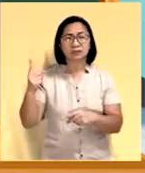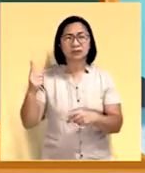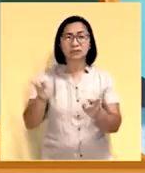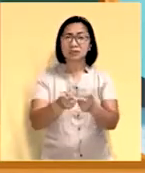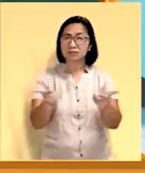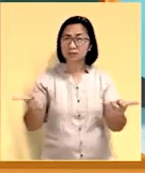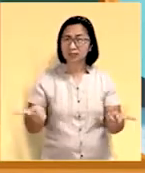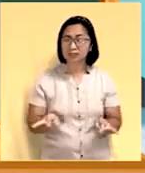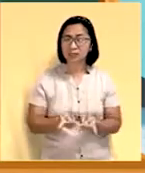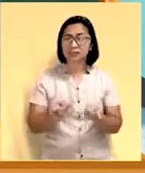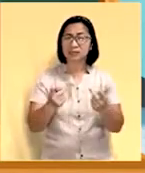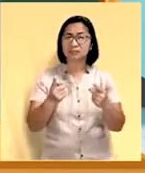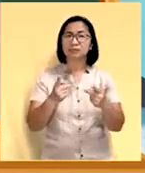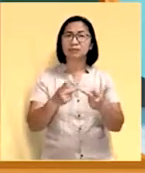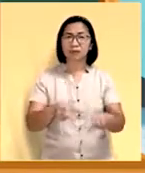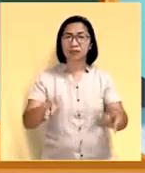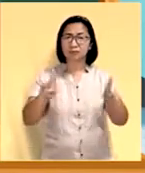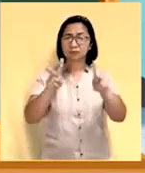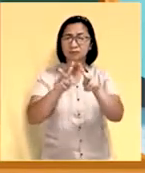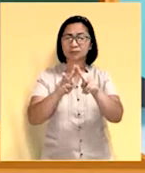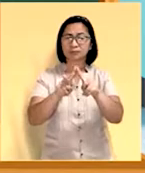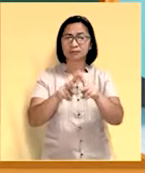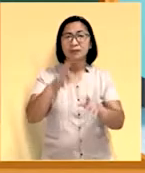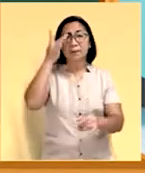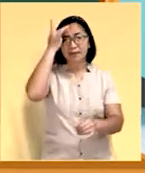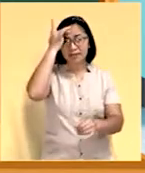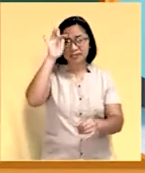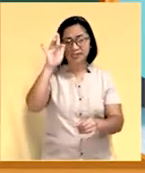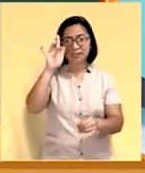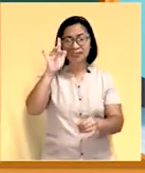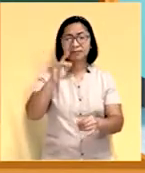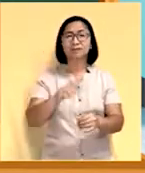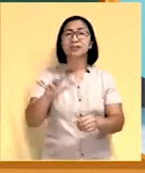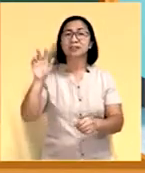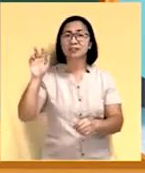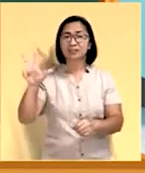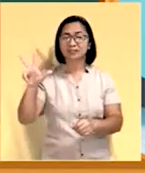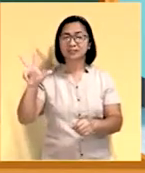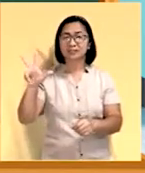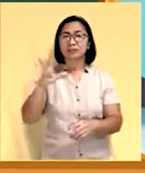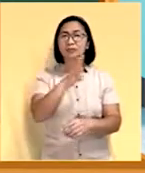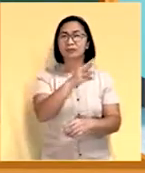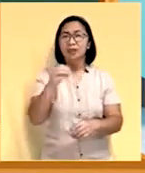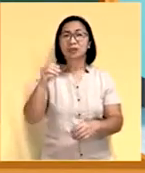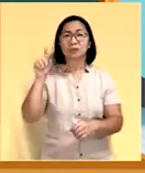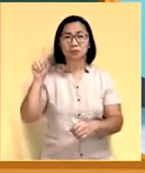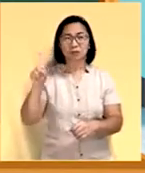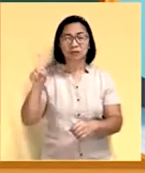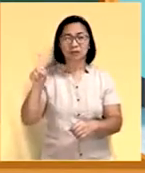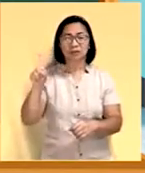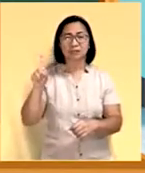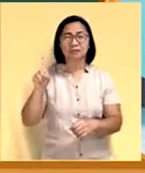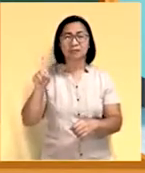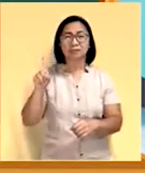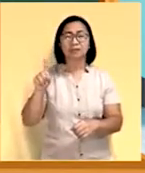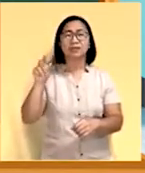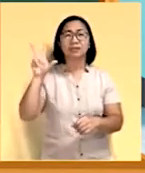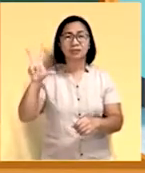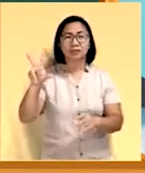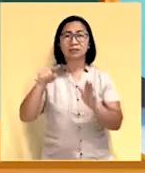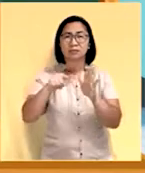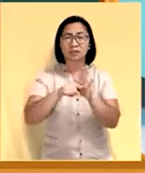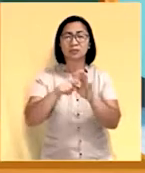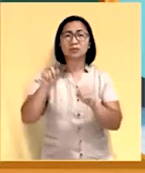value? Magaling! at 1.